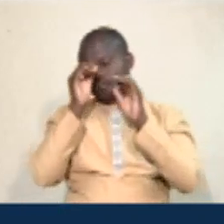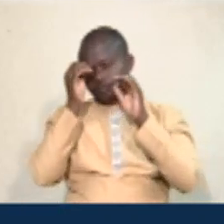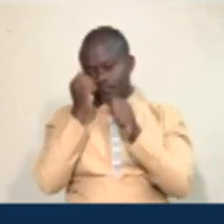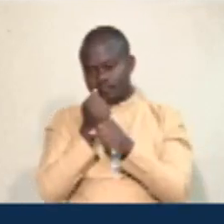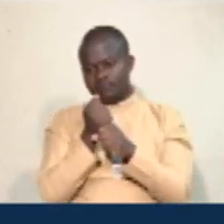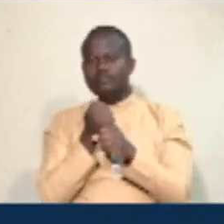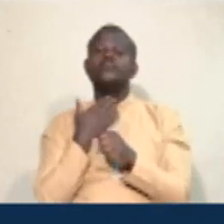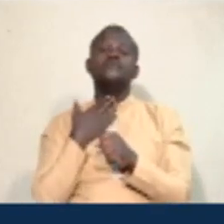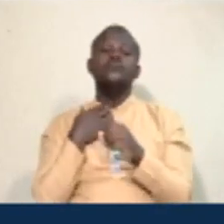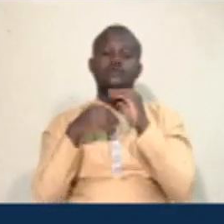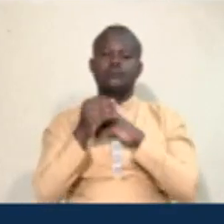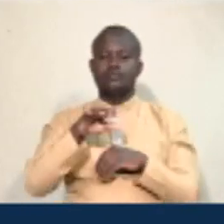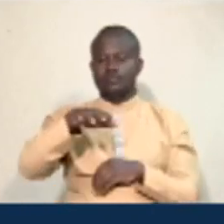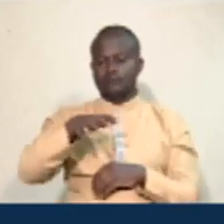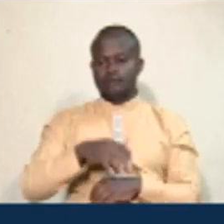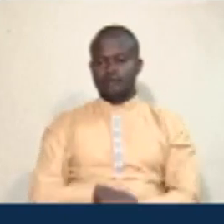buciriritse.